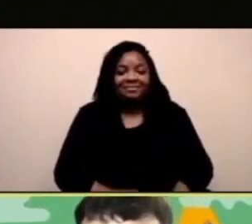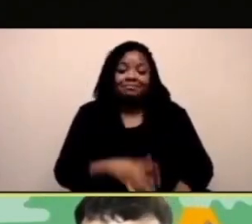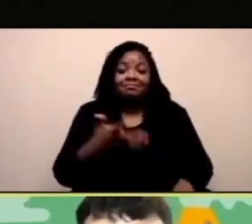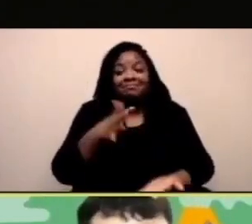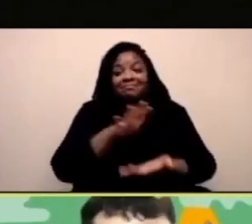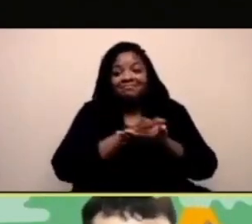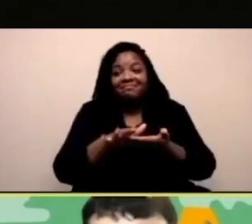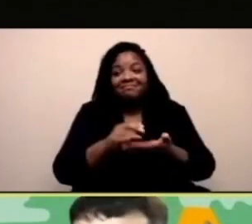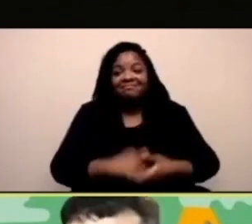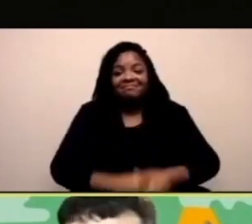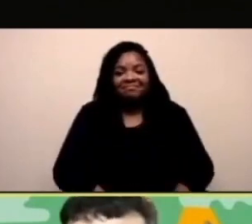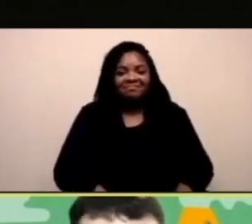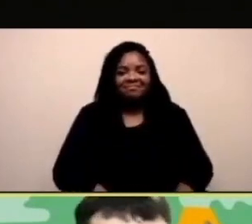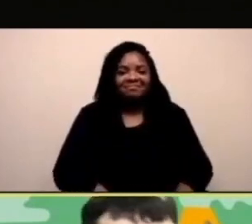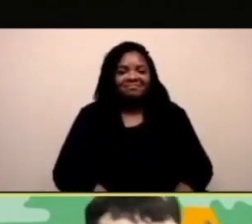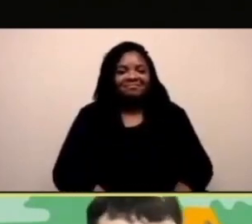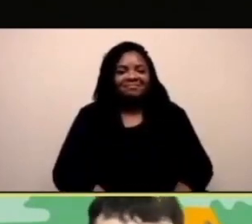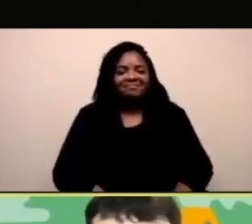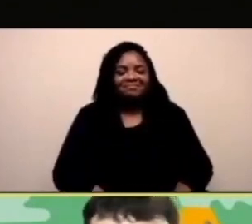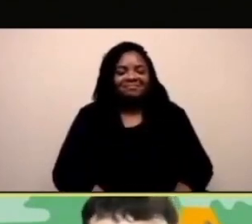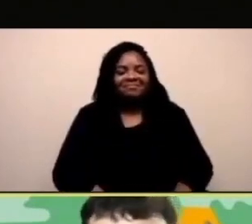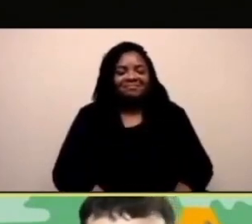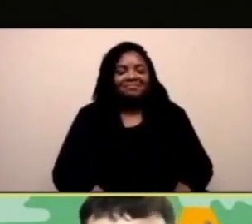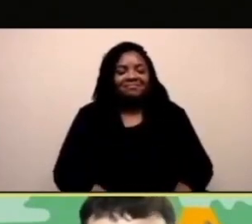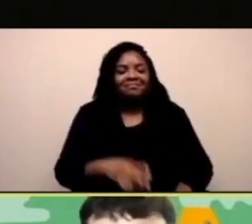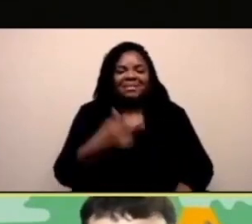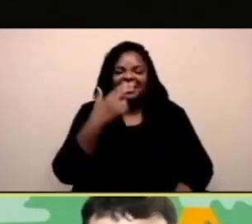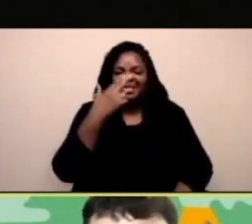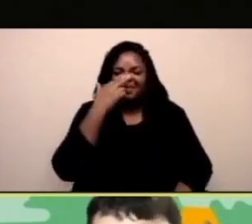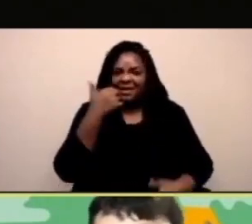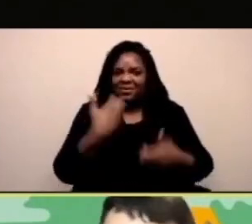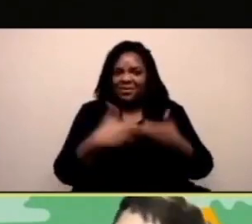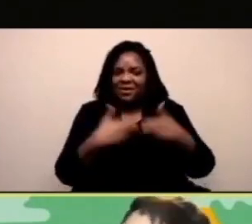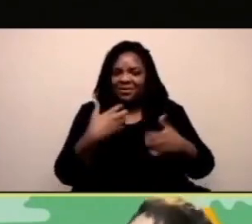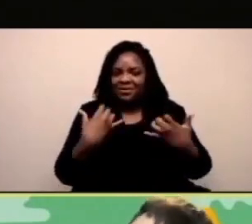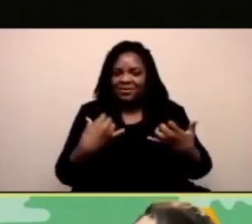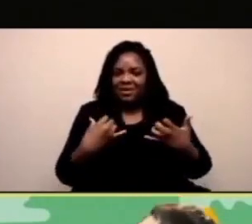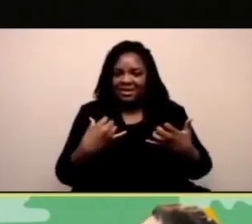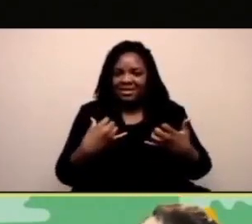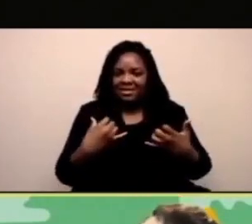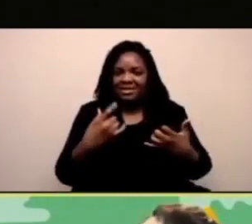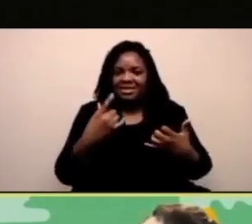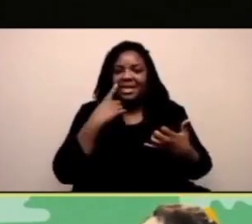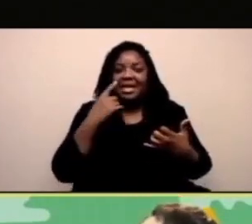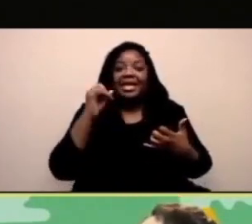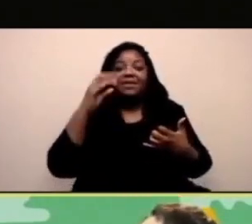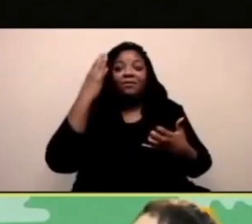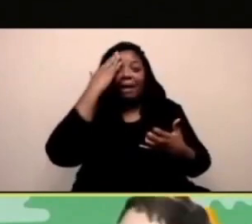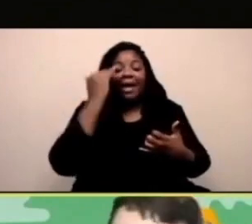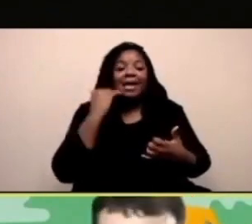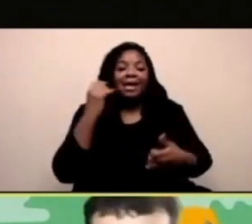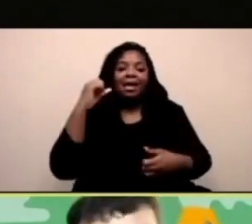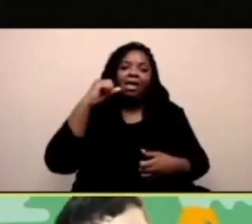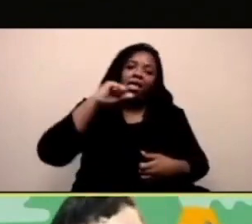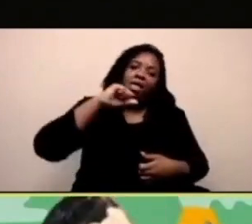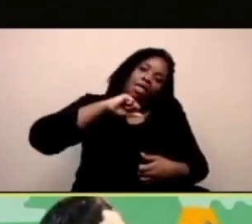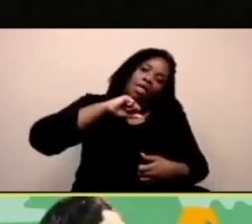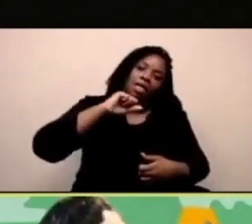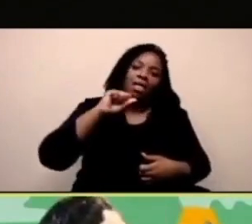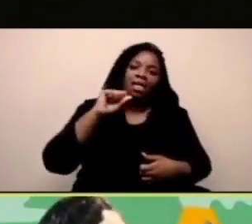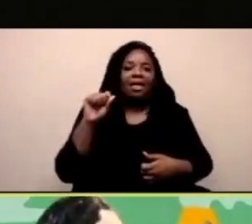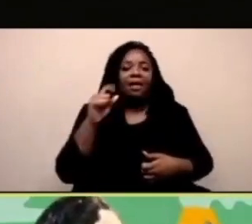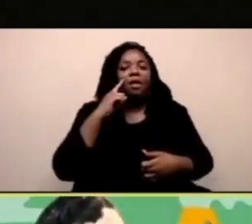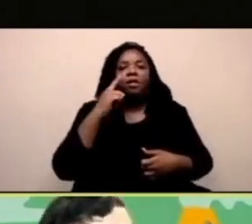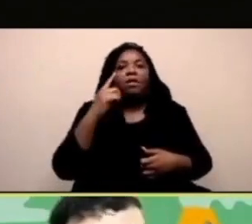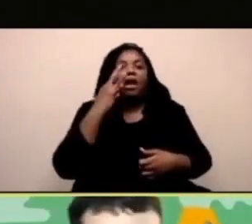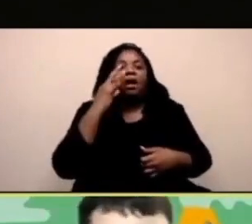後ヒゲの関数ですでこれが僕の後画面をずっとついていくとなかなかいいでしょうただしこちら